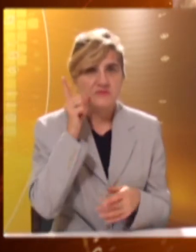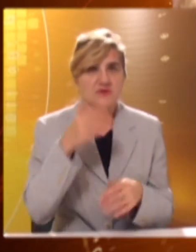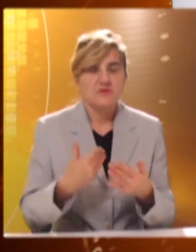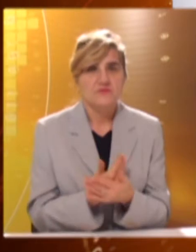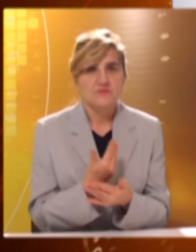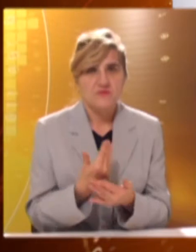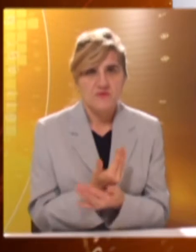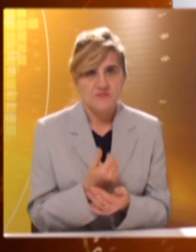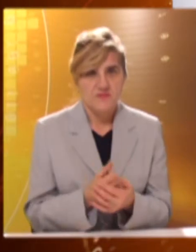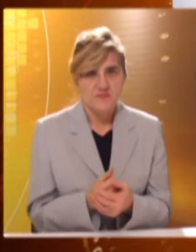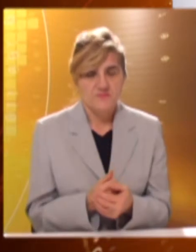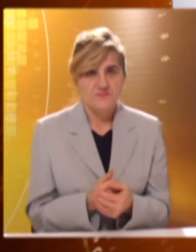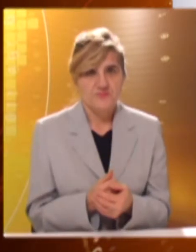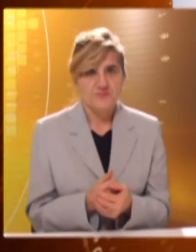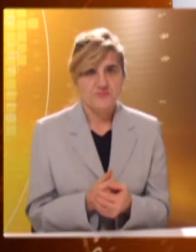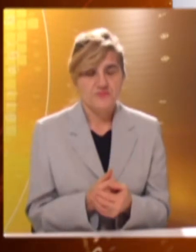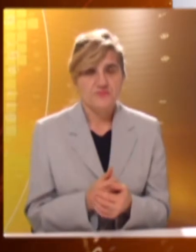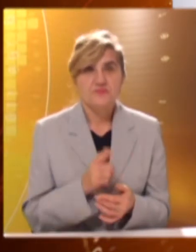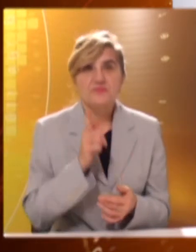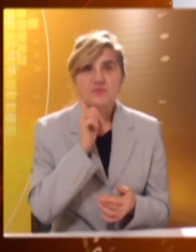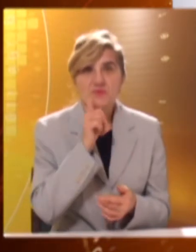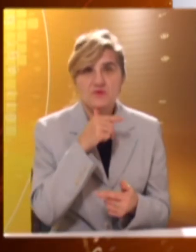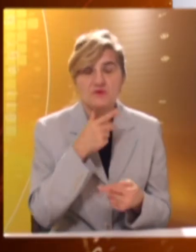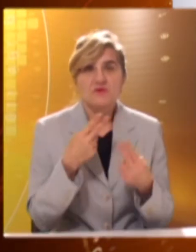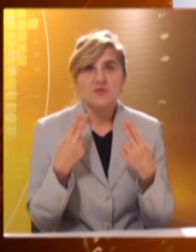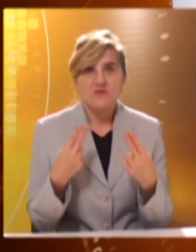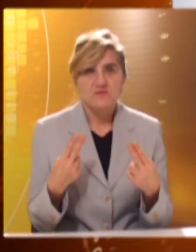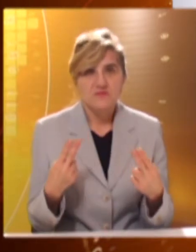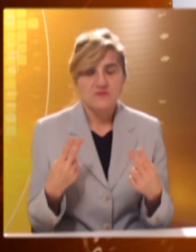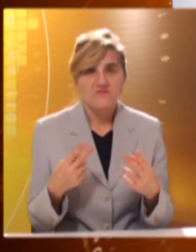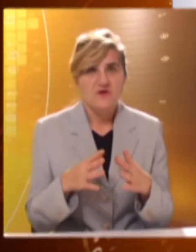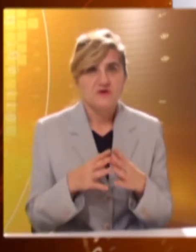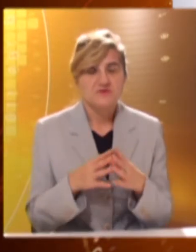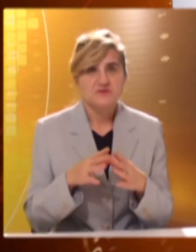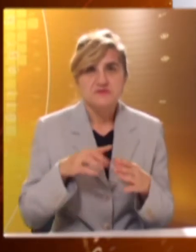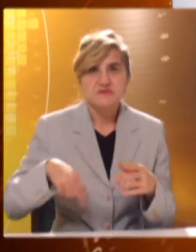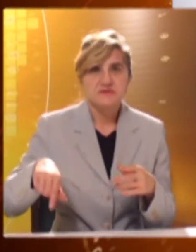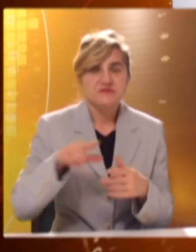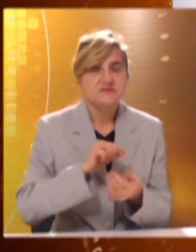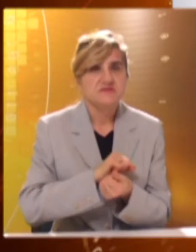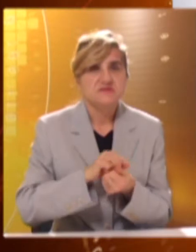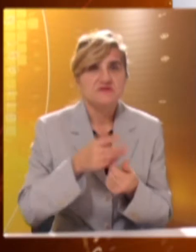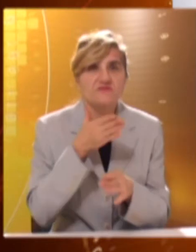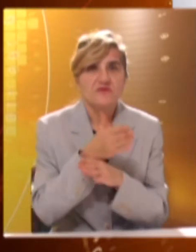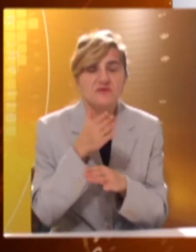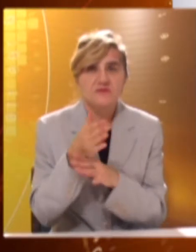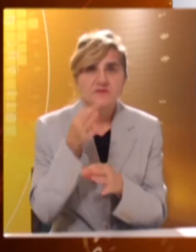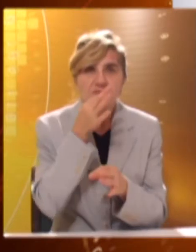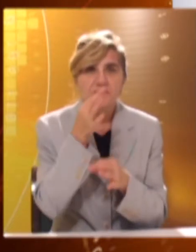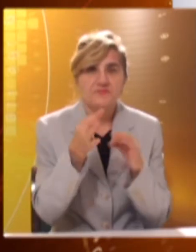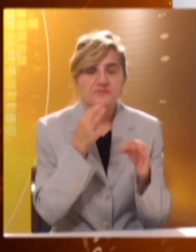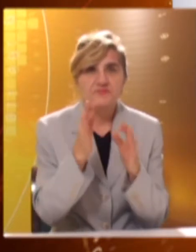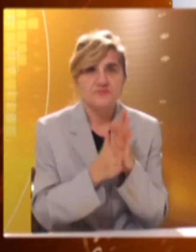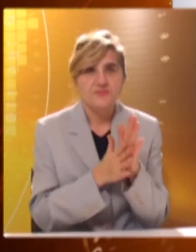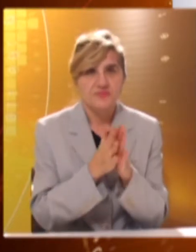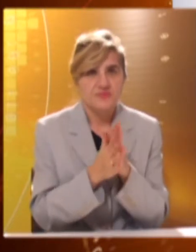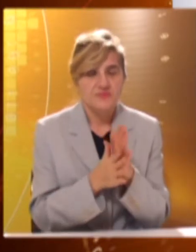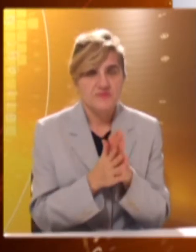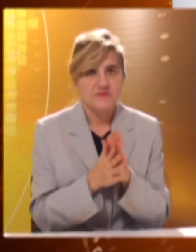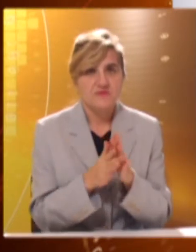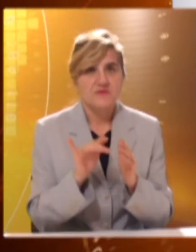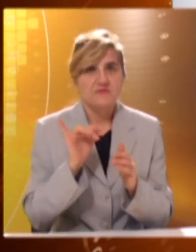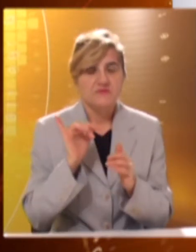idejama. Pa vrlo je važno da sudelujemo i da se nađemo svugde gde je kultura u pitanju. Neki naš motiv